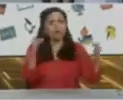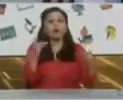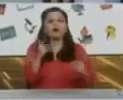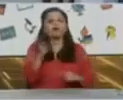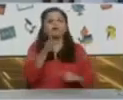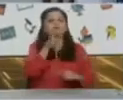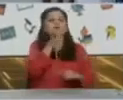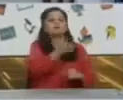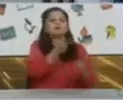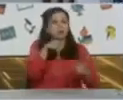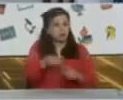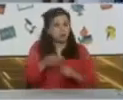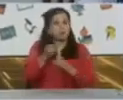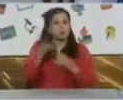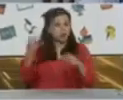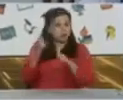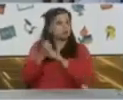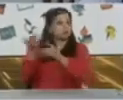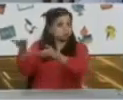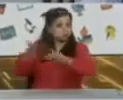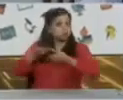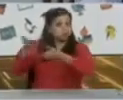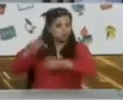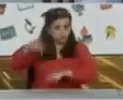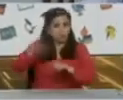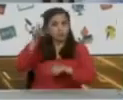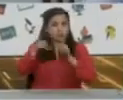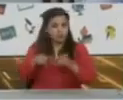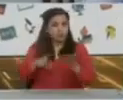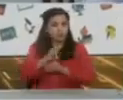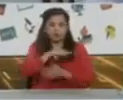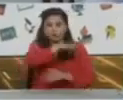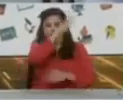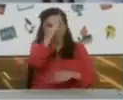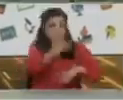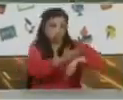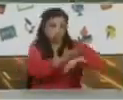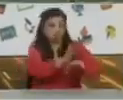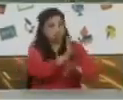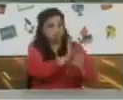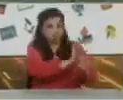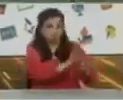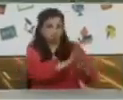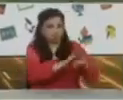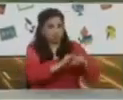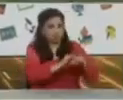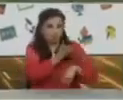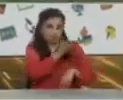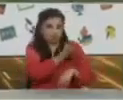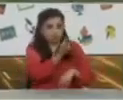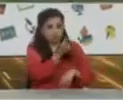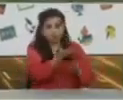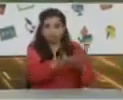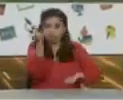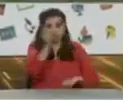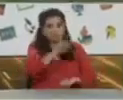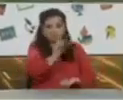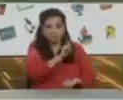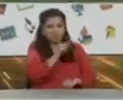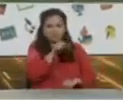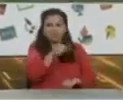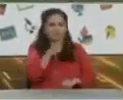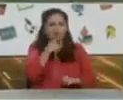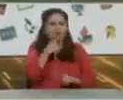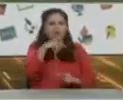में बहुत से मेहमान जाने वाले हैं, देर तक रुकना पड़ेगा। आप ऐसा कहने के